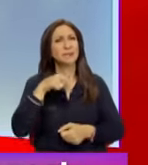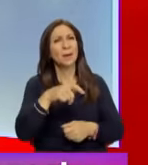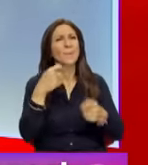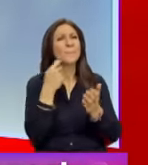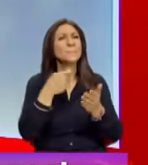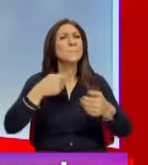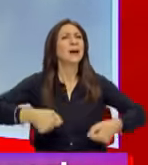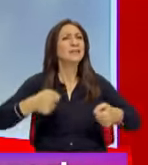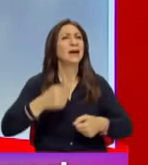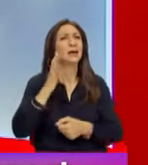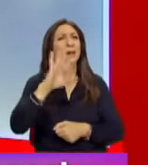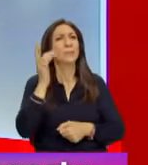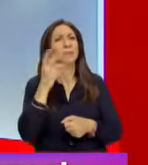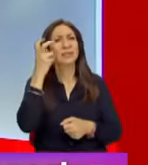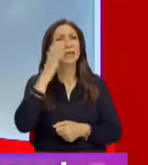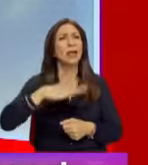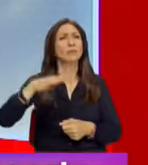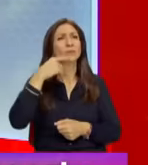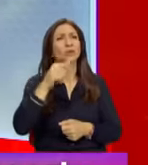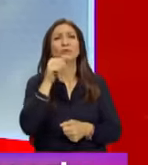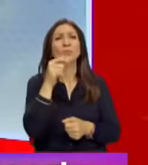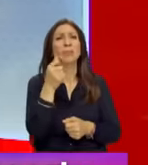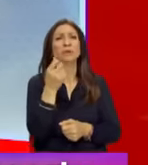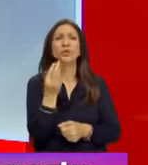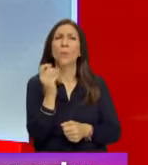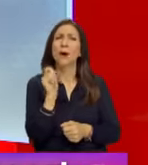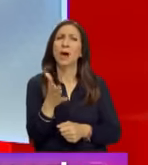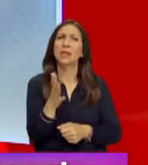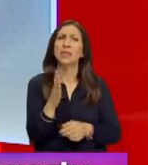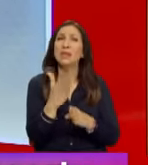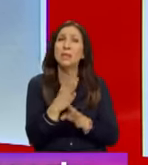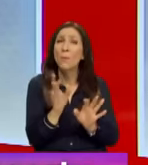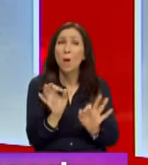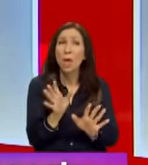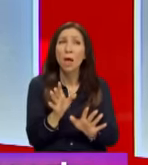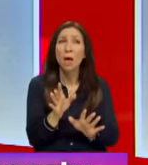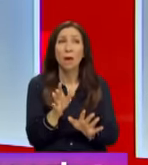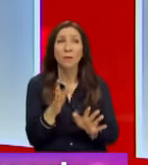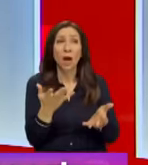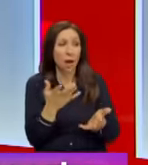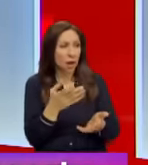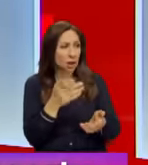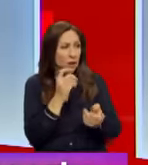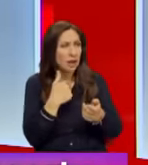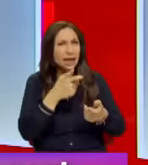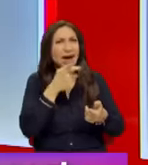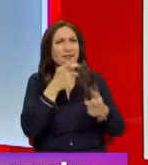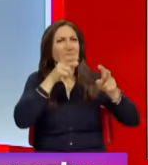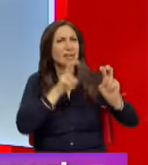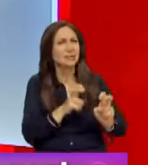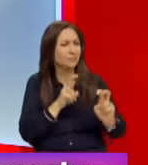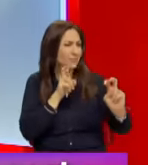pazara çıktığında şunu söylemişti Manisalılar. Su parası çok pahalı. Neden böyle? Ya da işte kıraathaneye